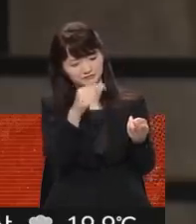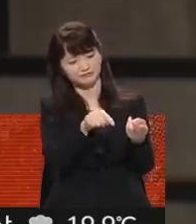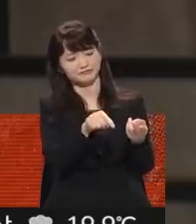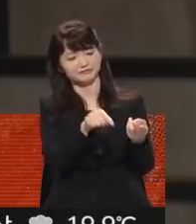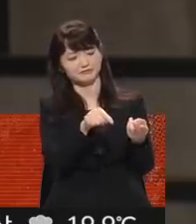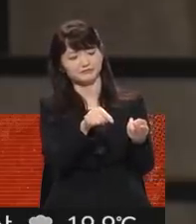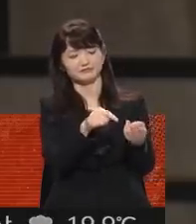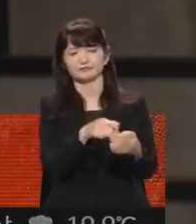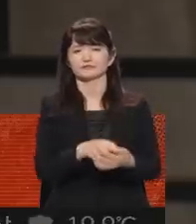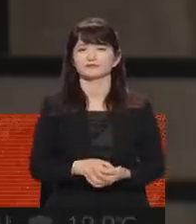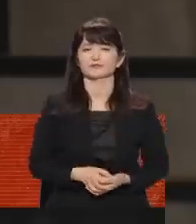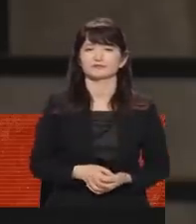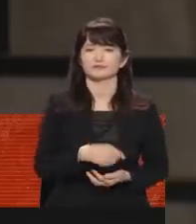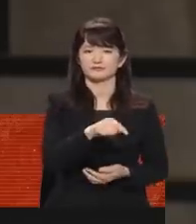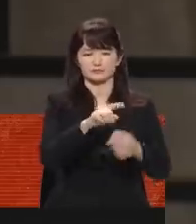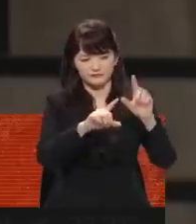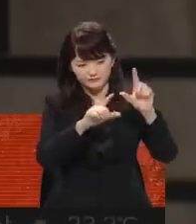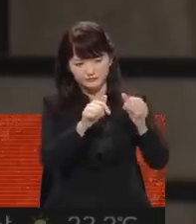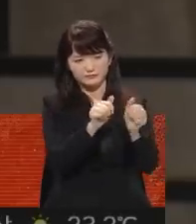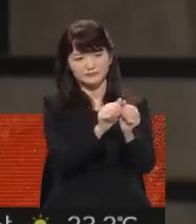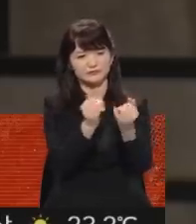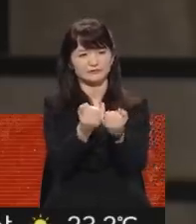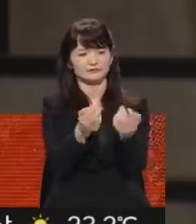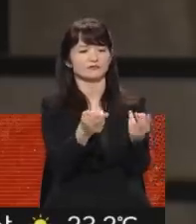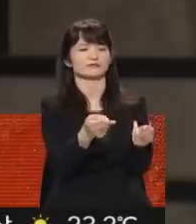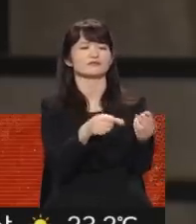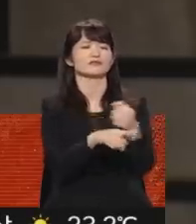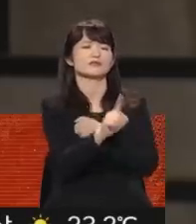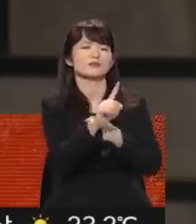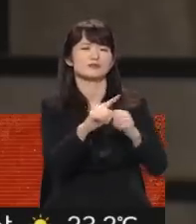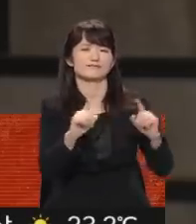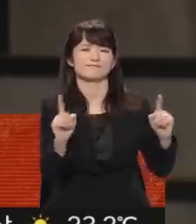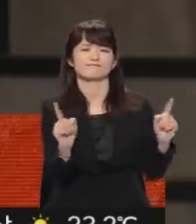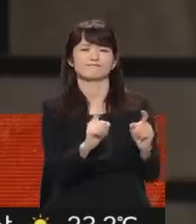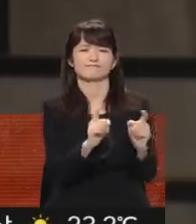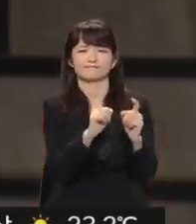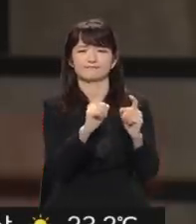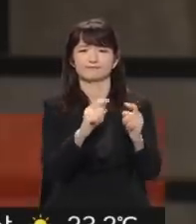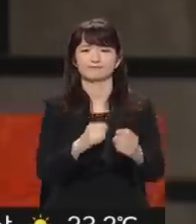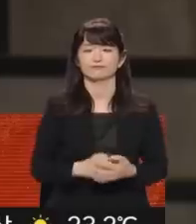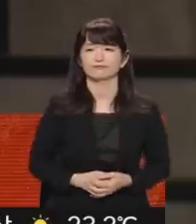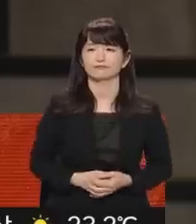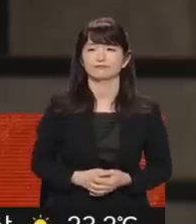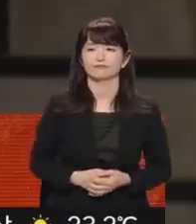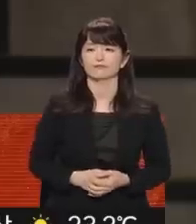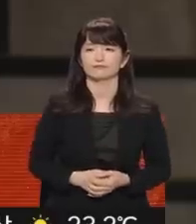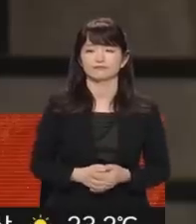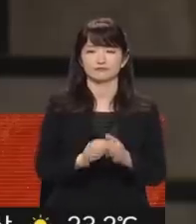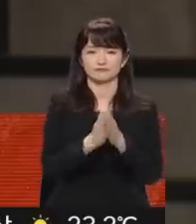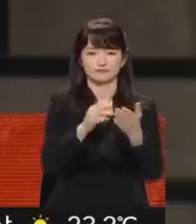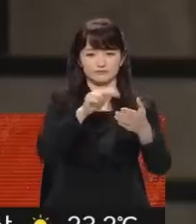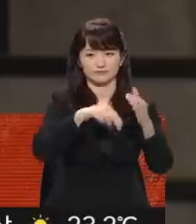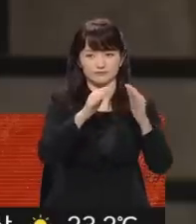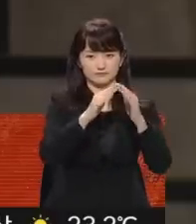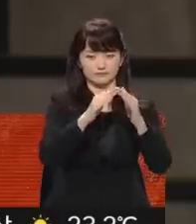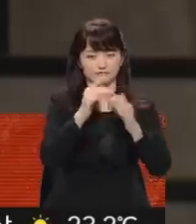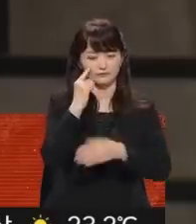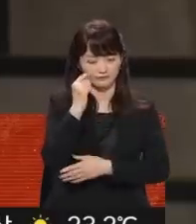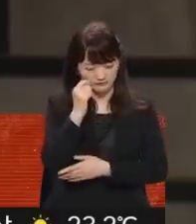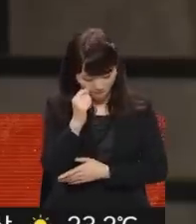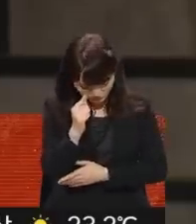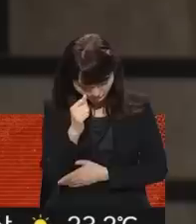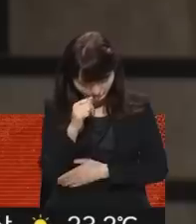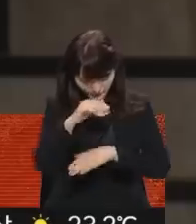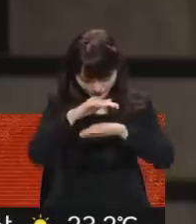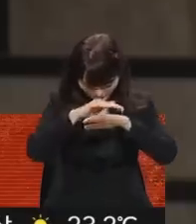왜 저렇게 또 저런 모습으로 남녀가 같이 있느냐라는 갑론을박이 있는데 딱 한 가지 말씀드리겠습니다 도수가리 졸릴 때는 이렇게